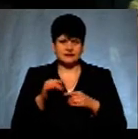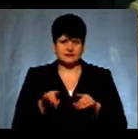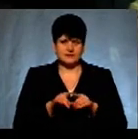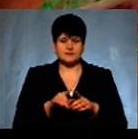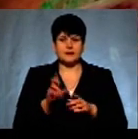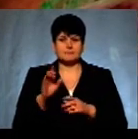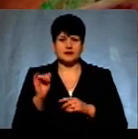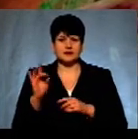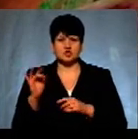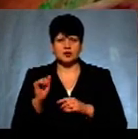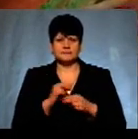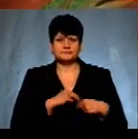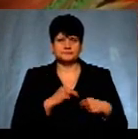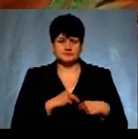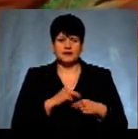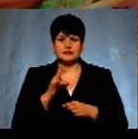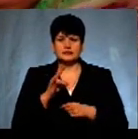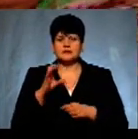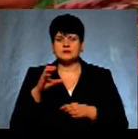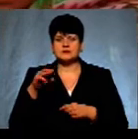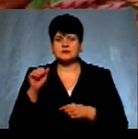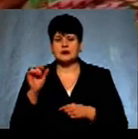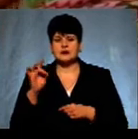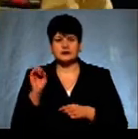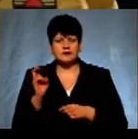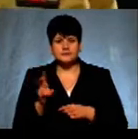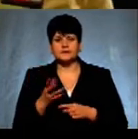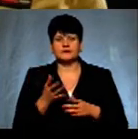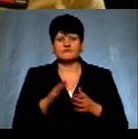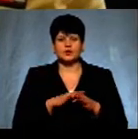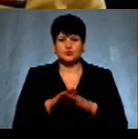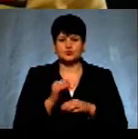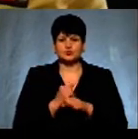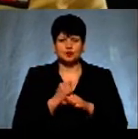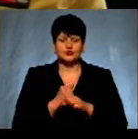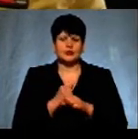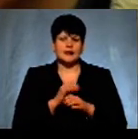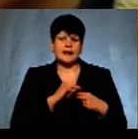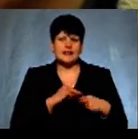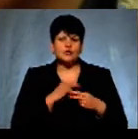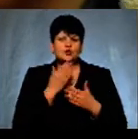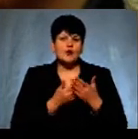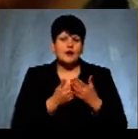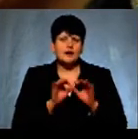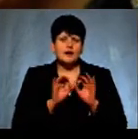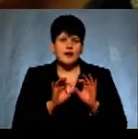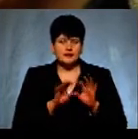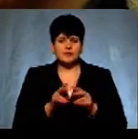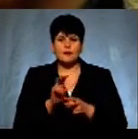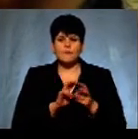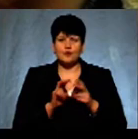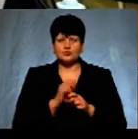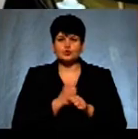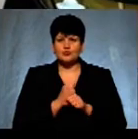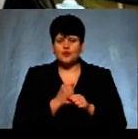труда. Наталя Старик, фахівець Тернопільського міськрайонного центру зайнятості, виконує функції кар'єрного радника. Каже, пошук роботи за допомогою